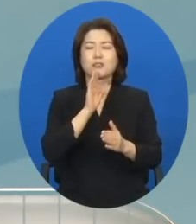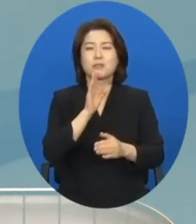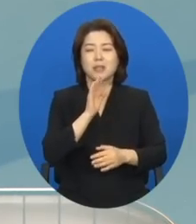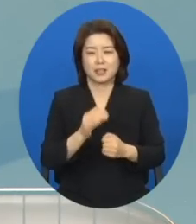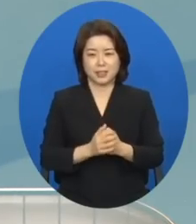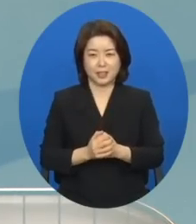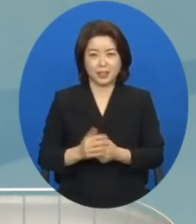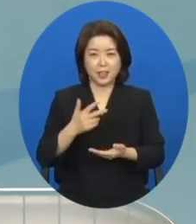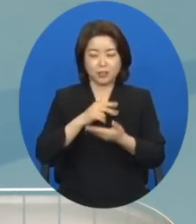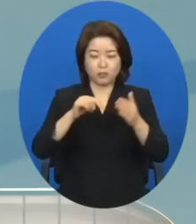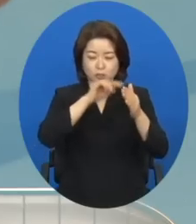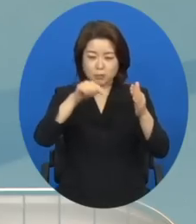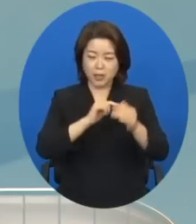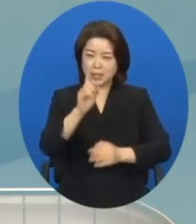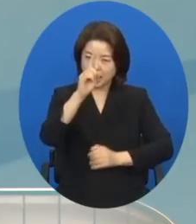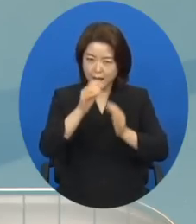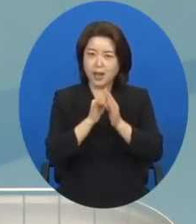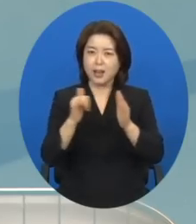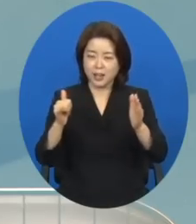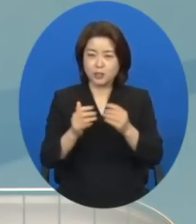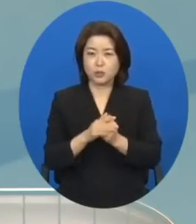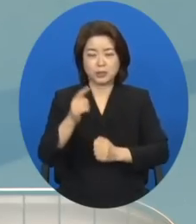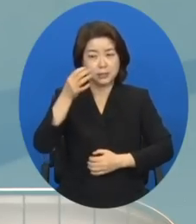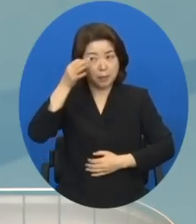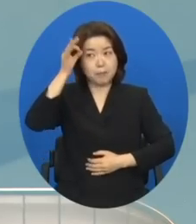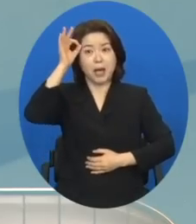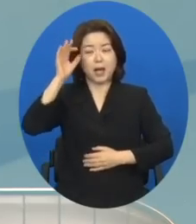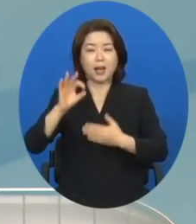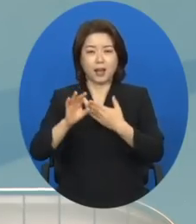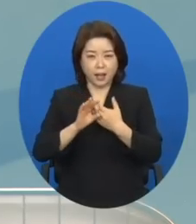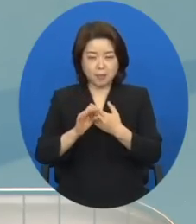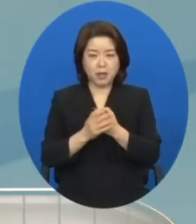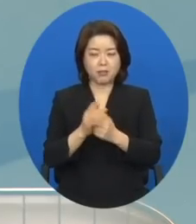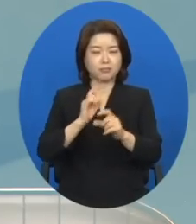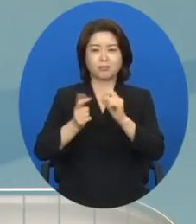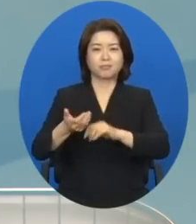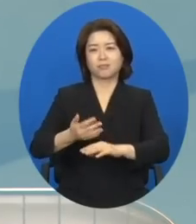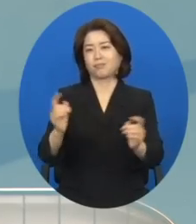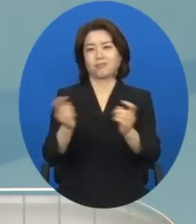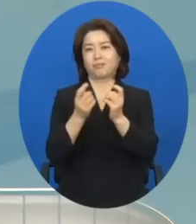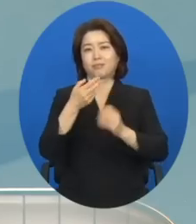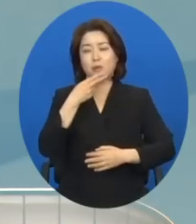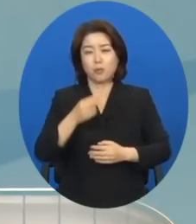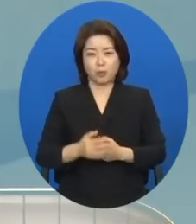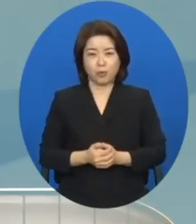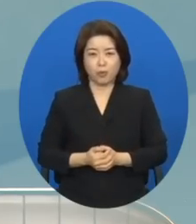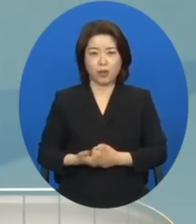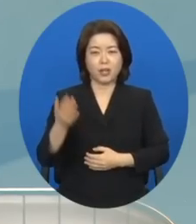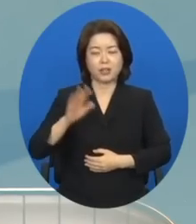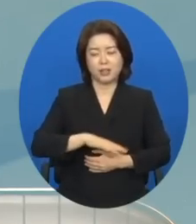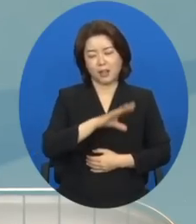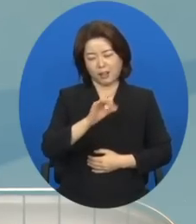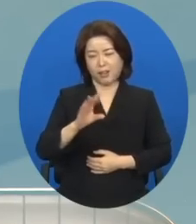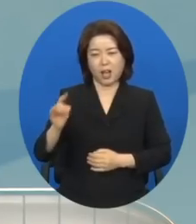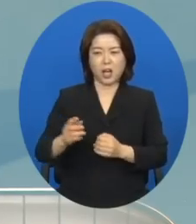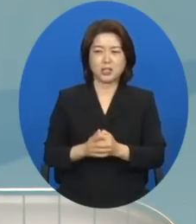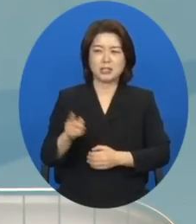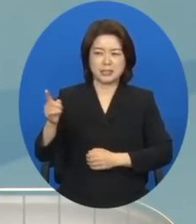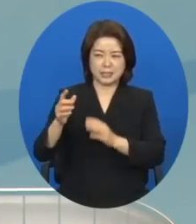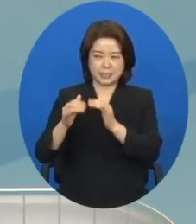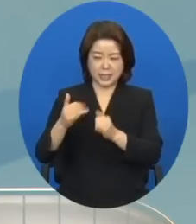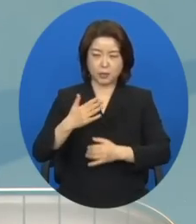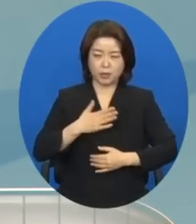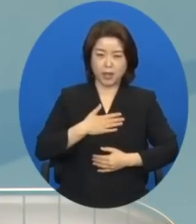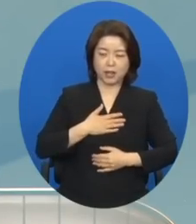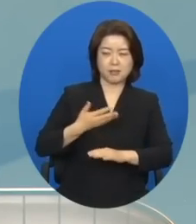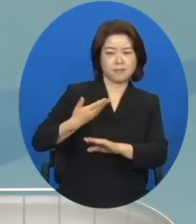우리가 주님 안에 한 가족이지, 그것을 깨달으면 이제는 더 이상 싸우질 않아요. 그런데 우리는 너무나 종종 그 사람과 내가 전혀